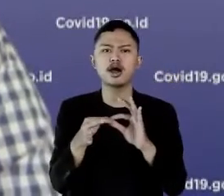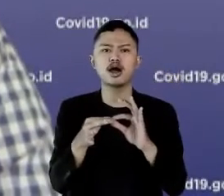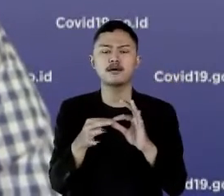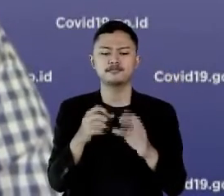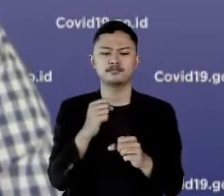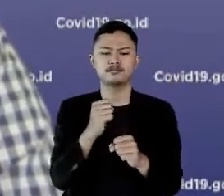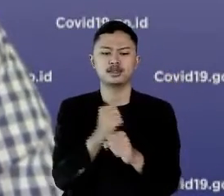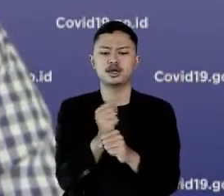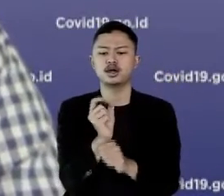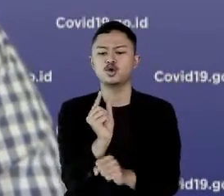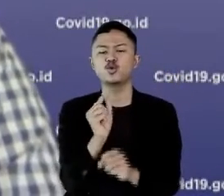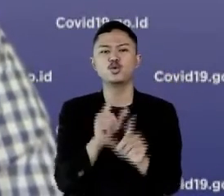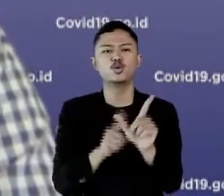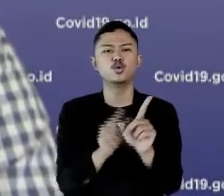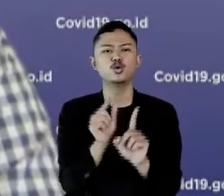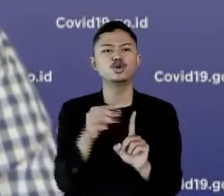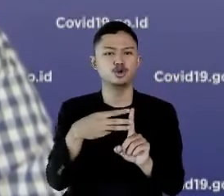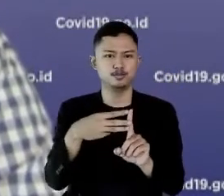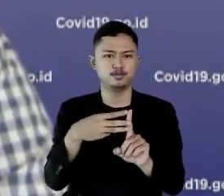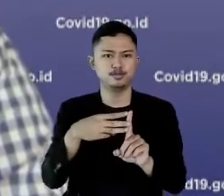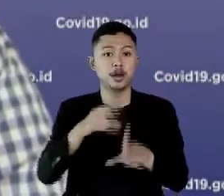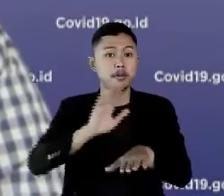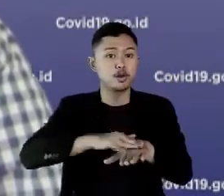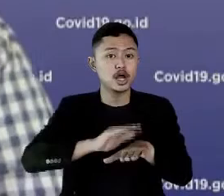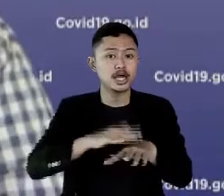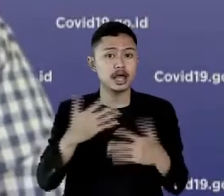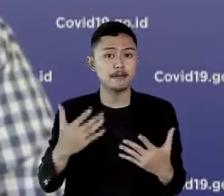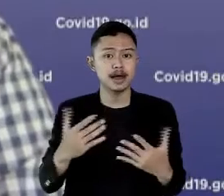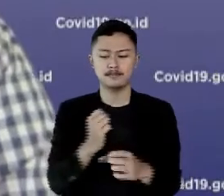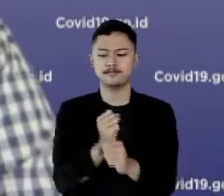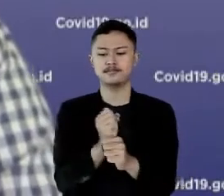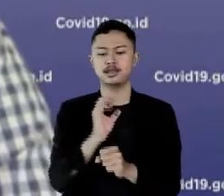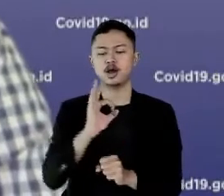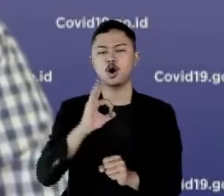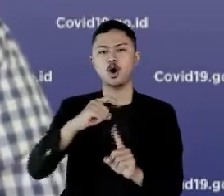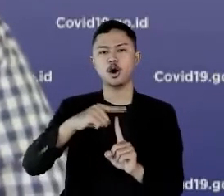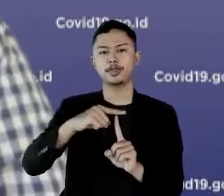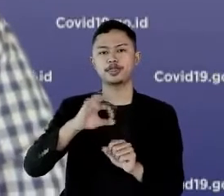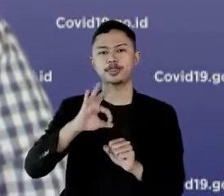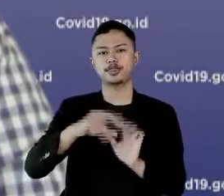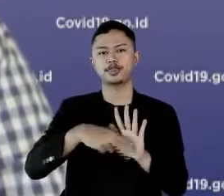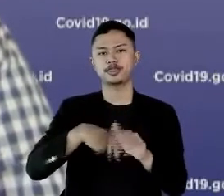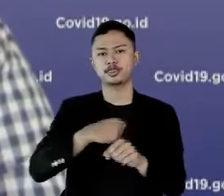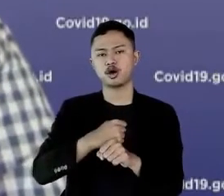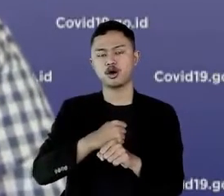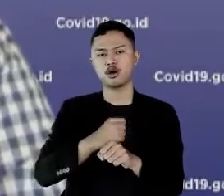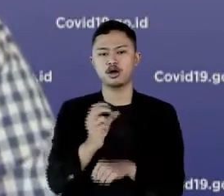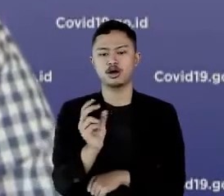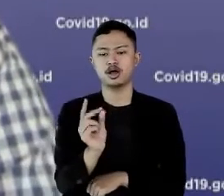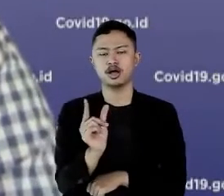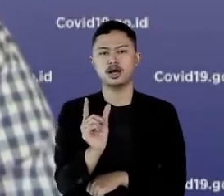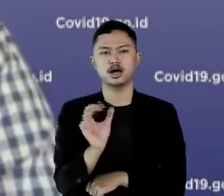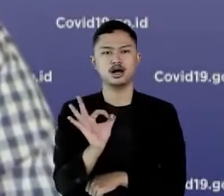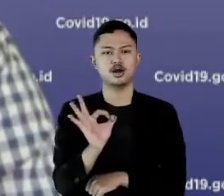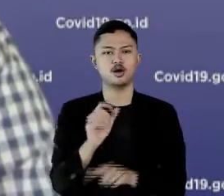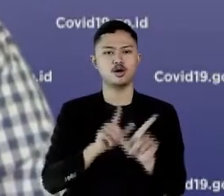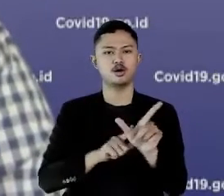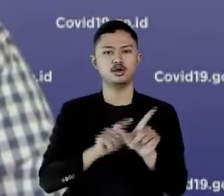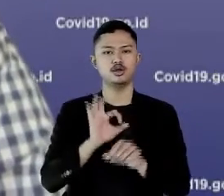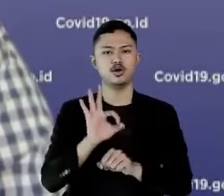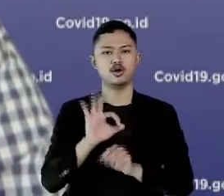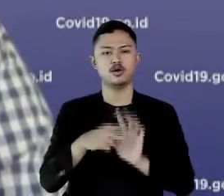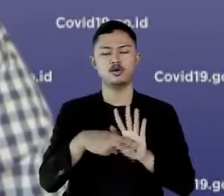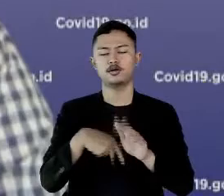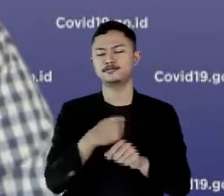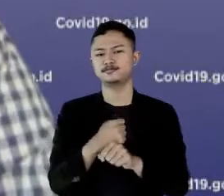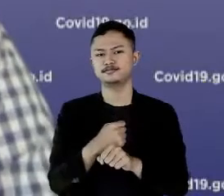keguyuban. Ya. Kita punya budaya yang namanya gotong royong. Jadi sebetulnya secara mendasar kita punya punya